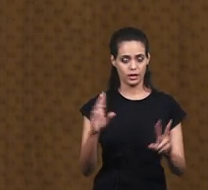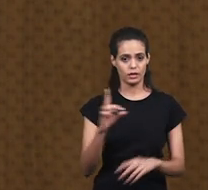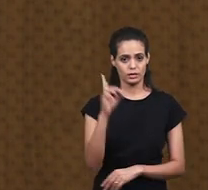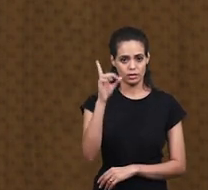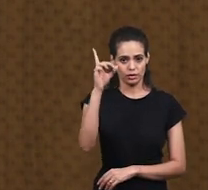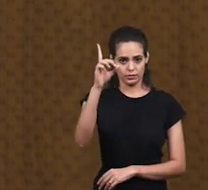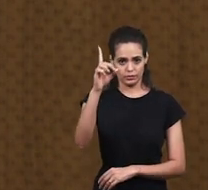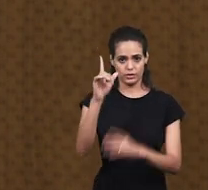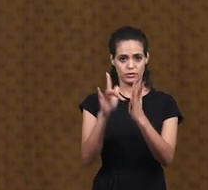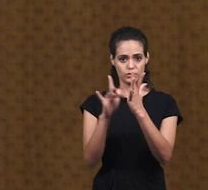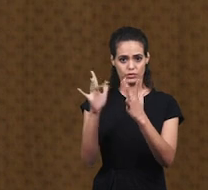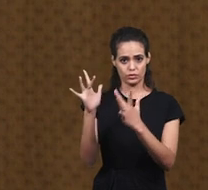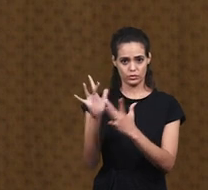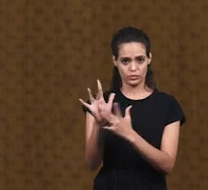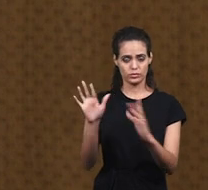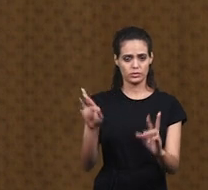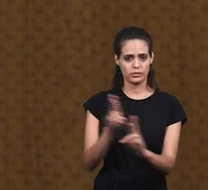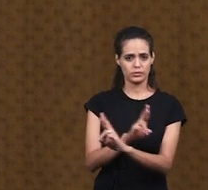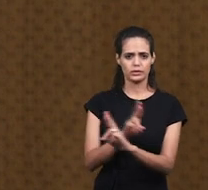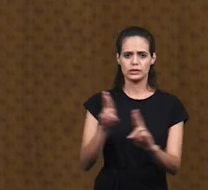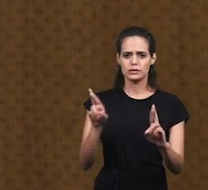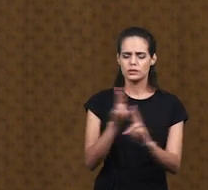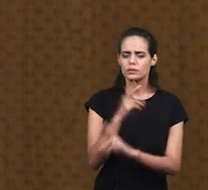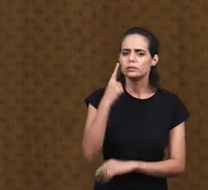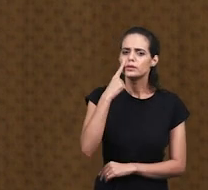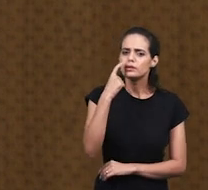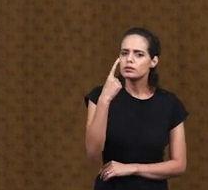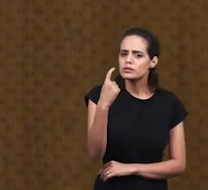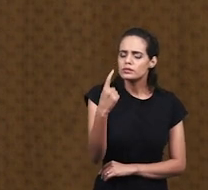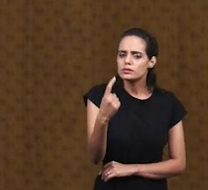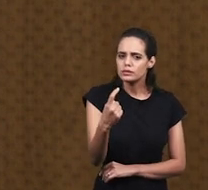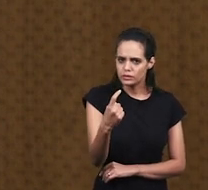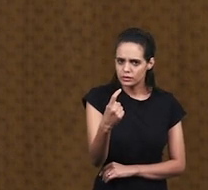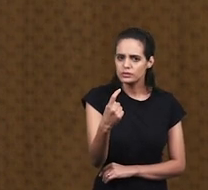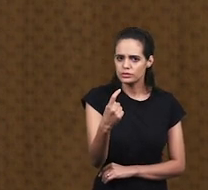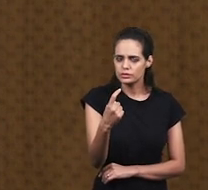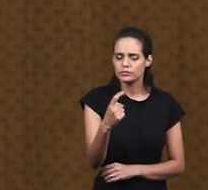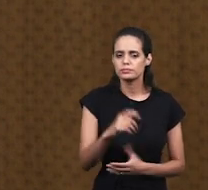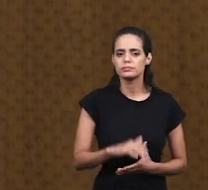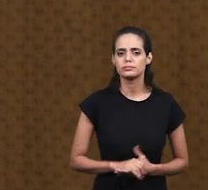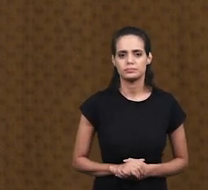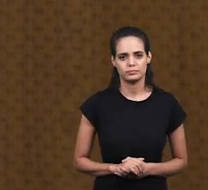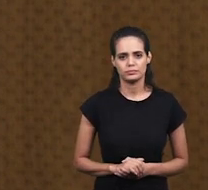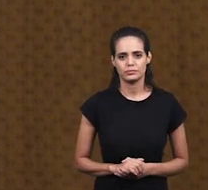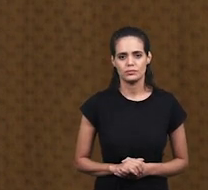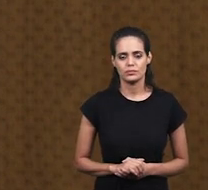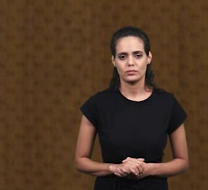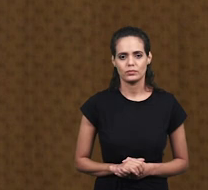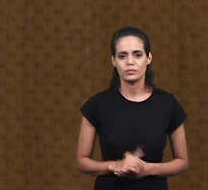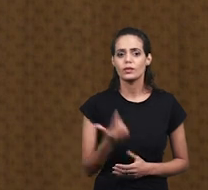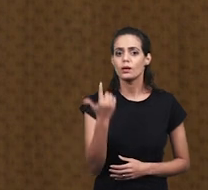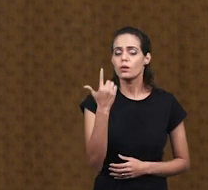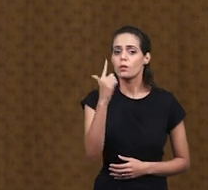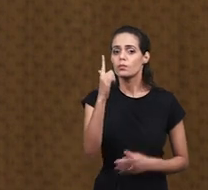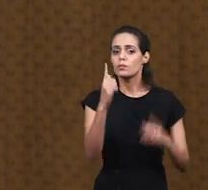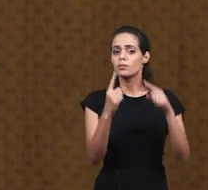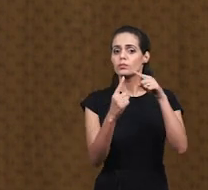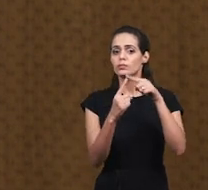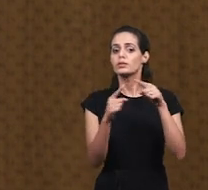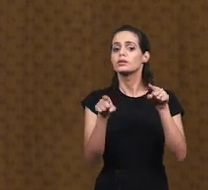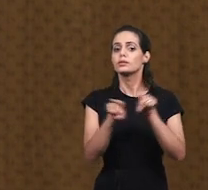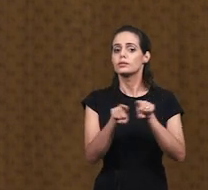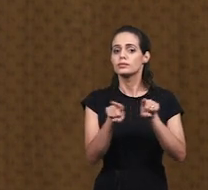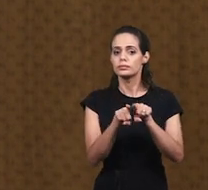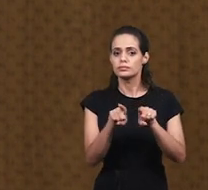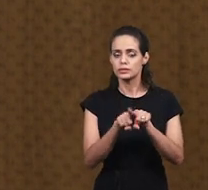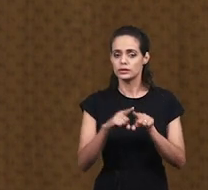chose d'intéressant symboliquement. Mais un autre point plus important, pas si important comme les autres,